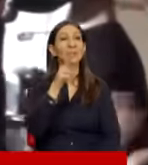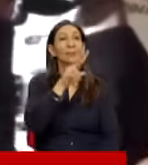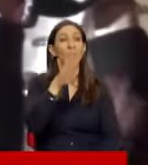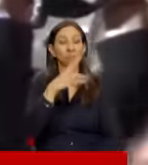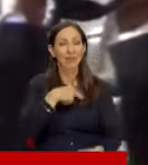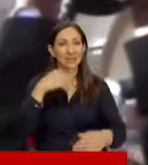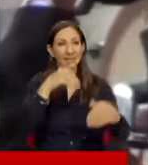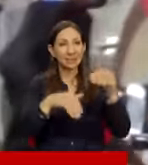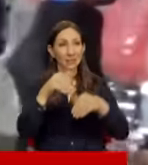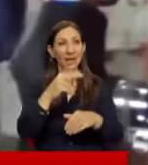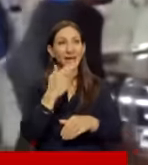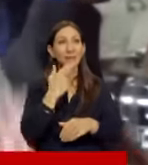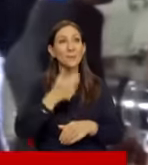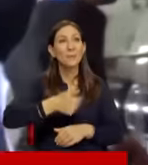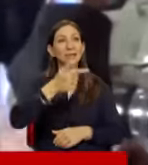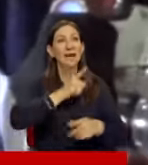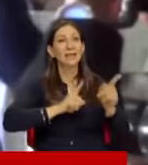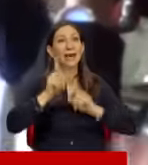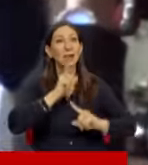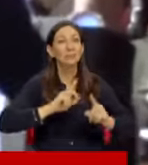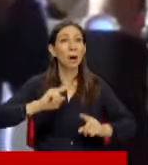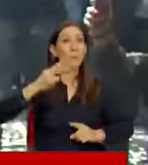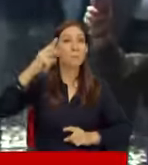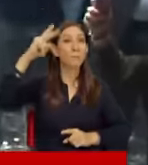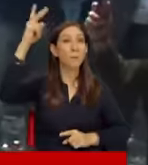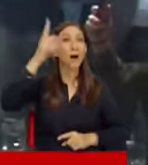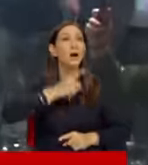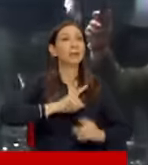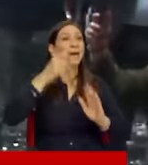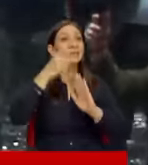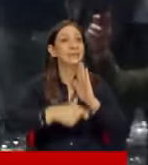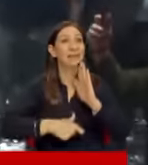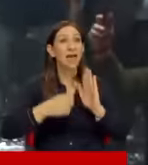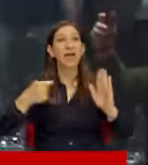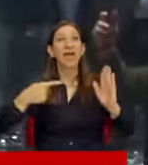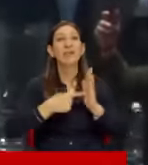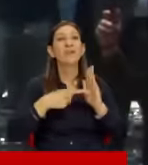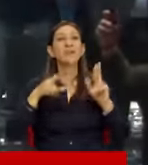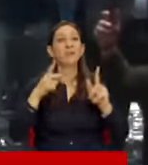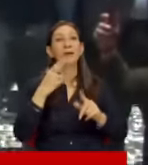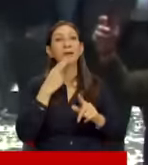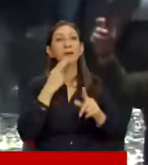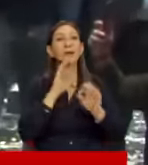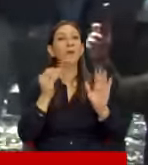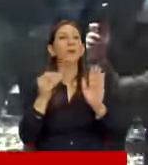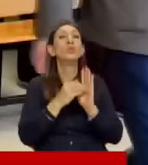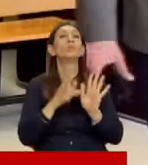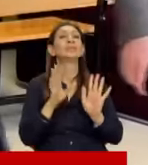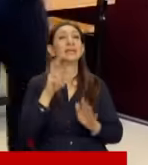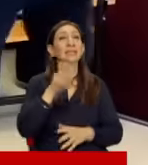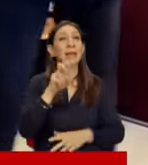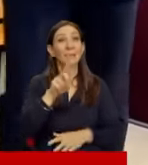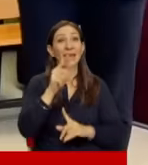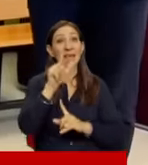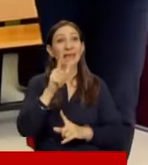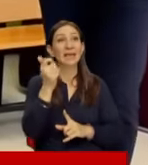...2024 yerel seçimlerine kadın başkan adaylarının yükselişi damga vurdu. Aday listelerinde hedeflendiği kadar kadına yer verilmese de 81